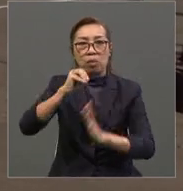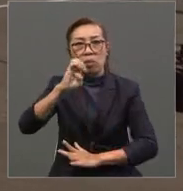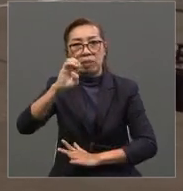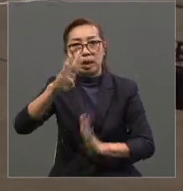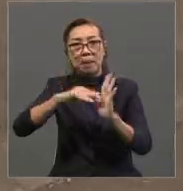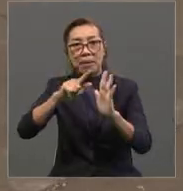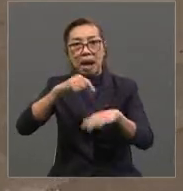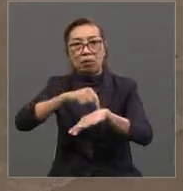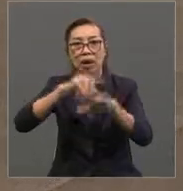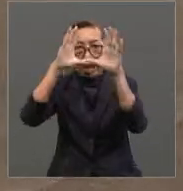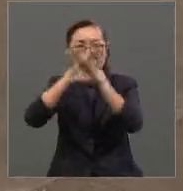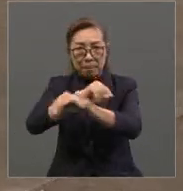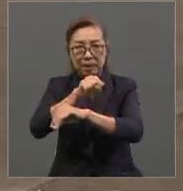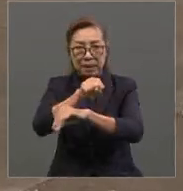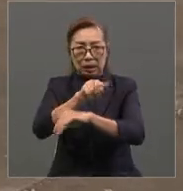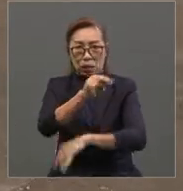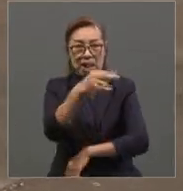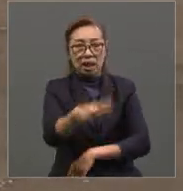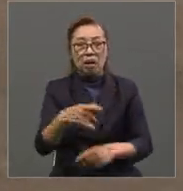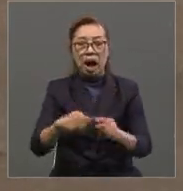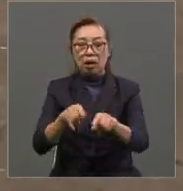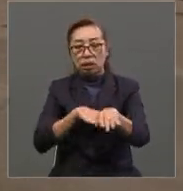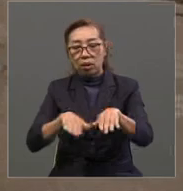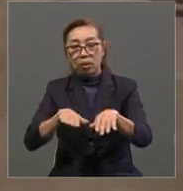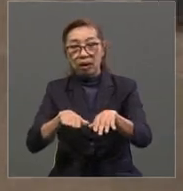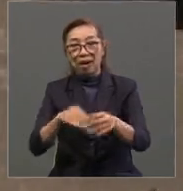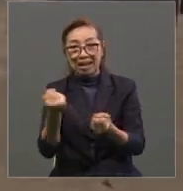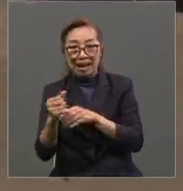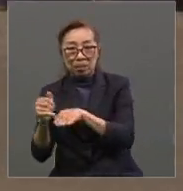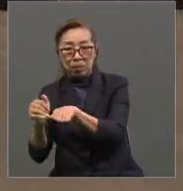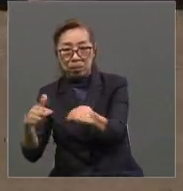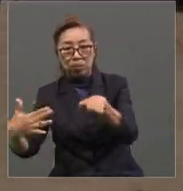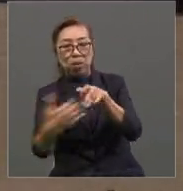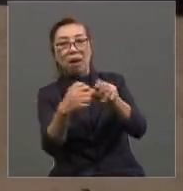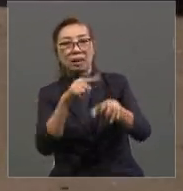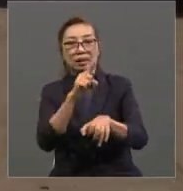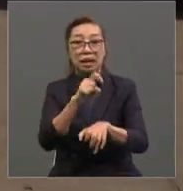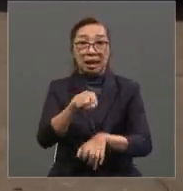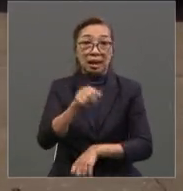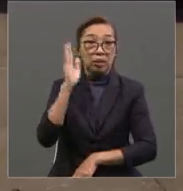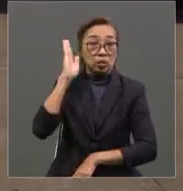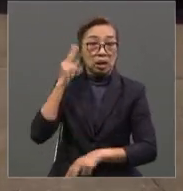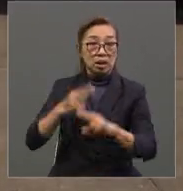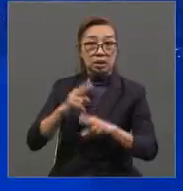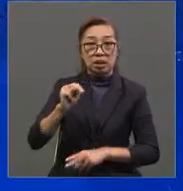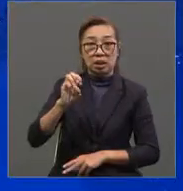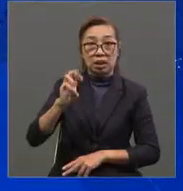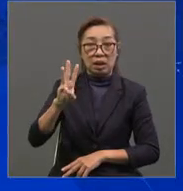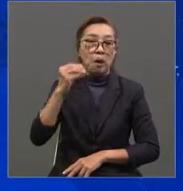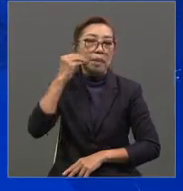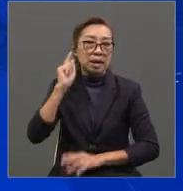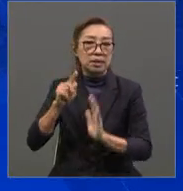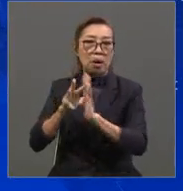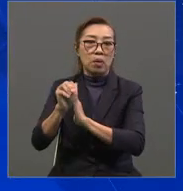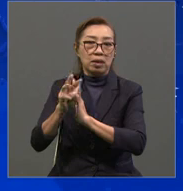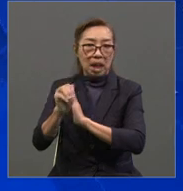ในช่วงค่ำนะครับแต่ว่าก็มาเกิดอุบัติเหตุจนเสียชีวิตดังกล่าวดูประวัตินิดนึงครับ Newมุกดานั้นเป็นชาวมุกดาหารนะครับ